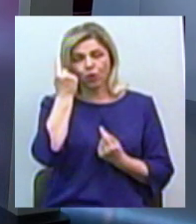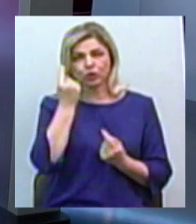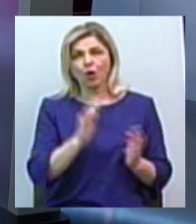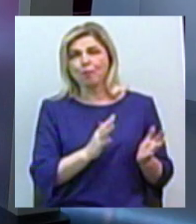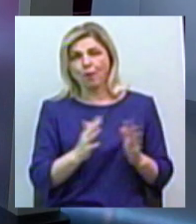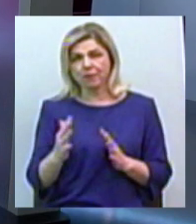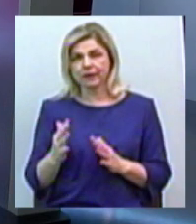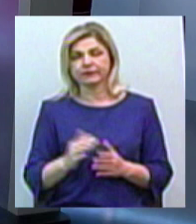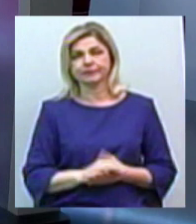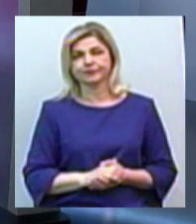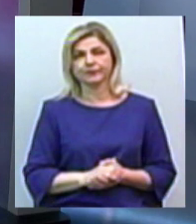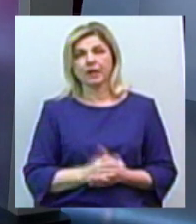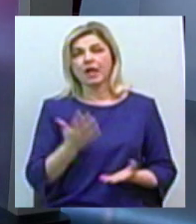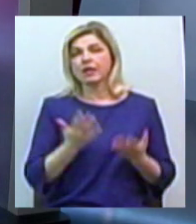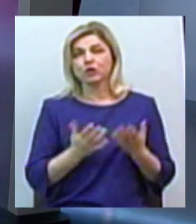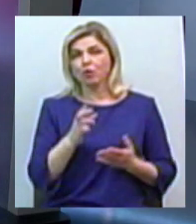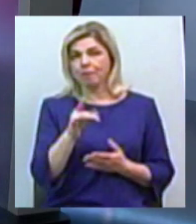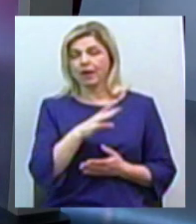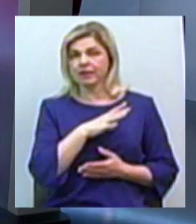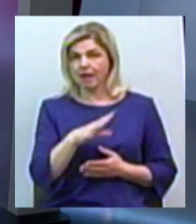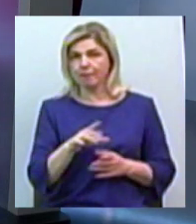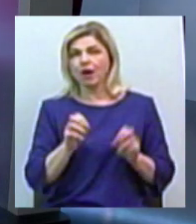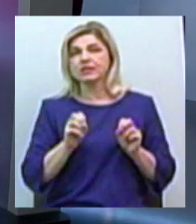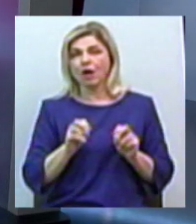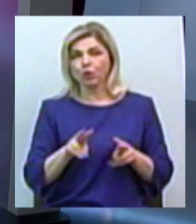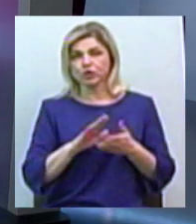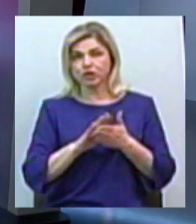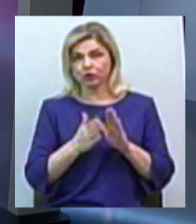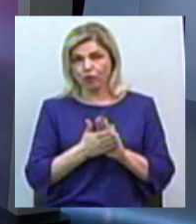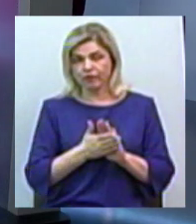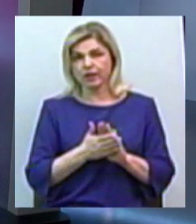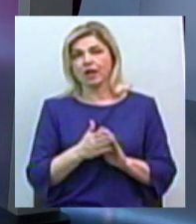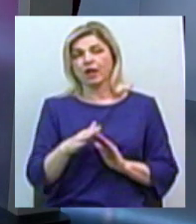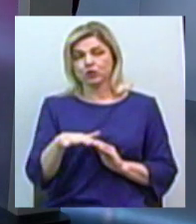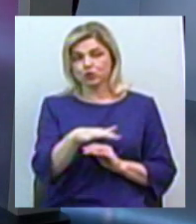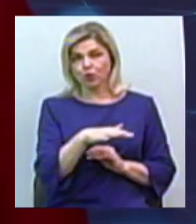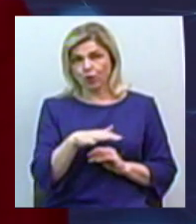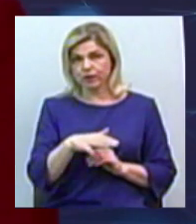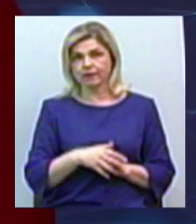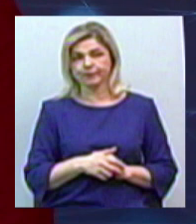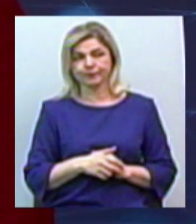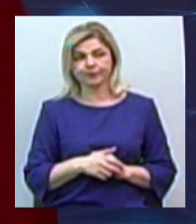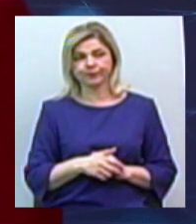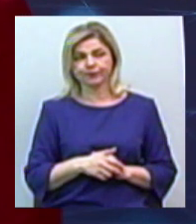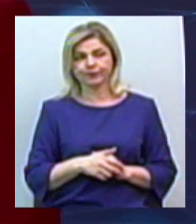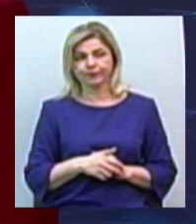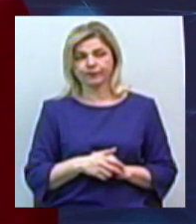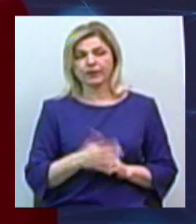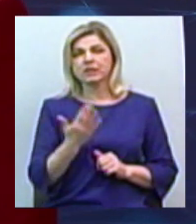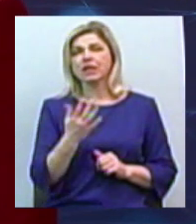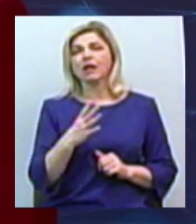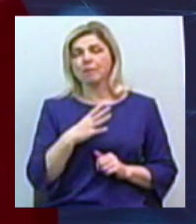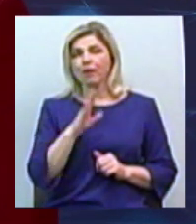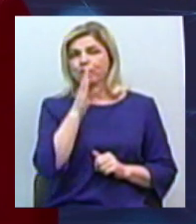зрозуміти от в цьому контексті. Якщо б не було такої загрозливої ситуації ззовні, ну я ж вам перечислила, да, скільки ворогів з